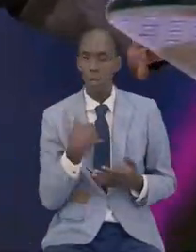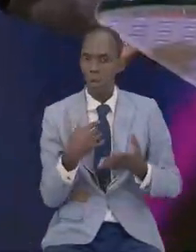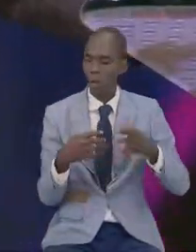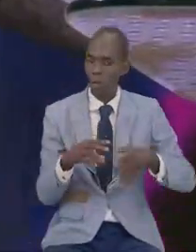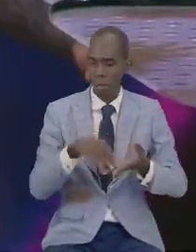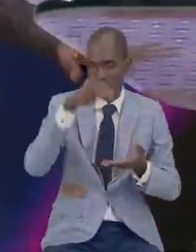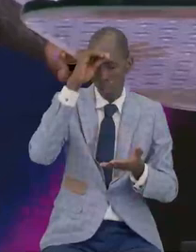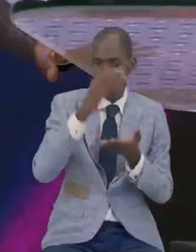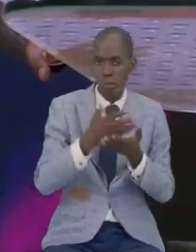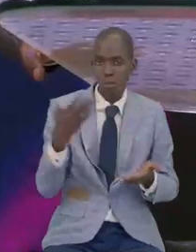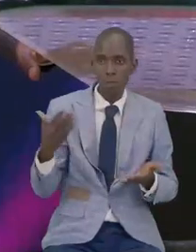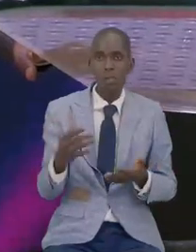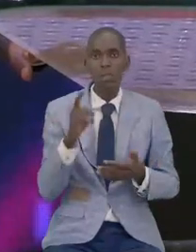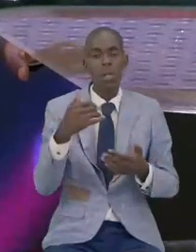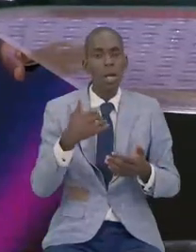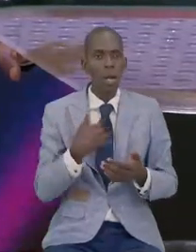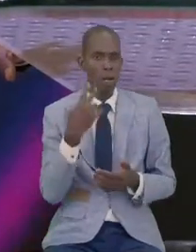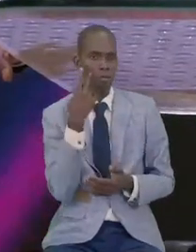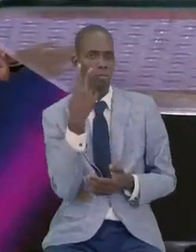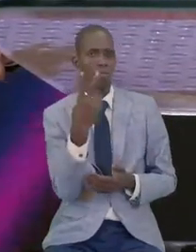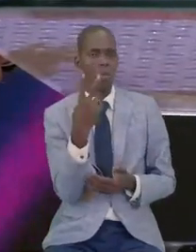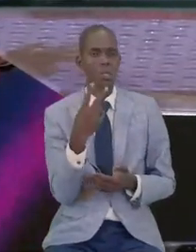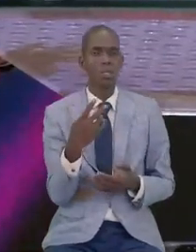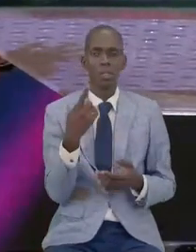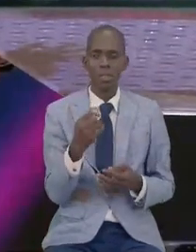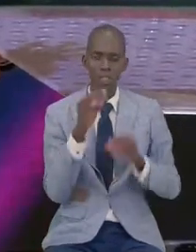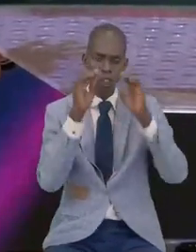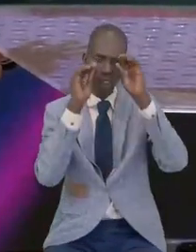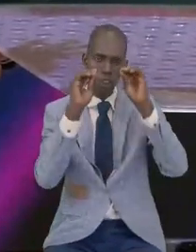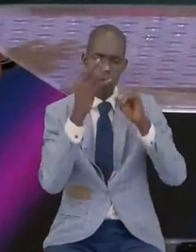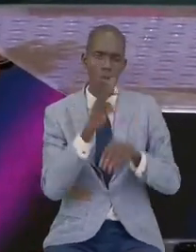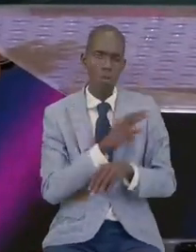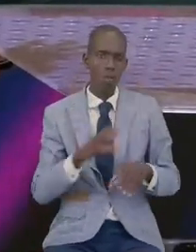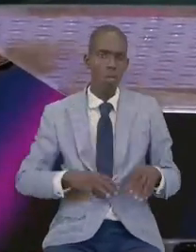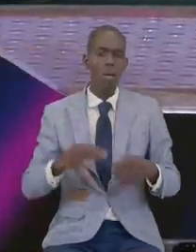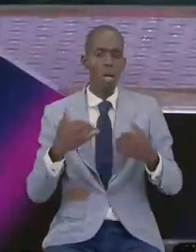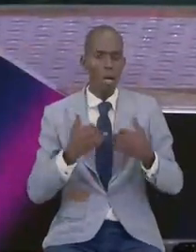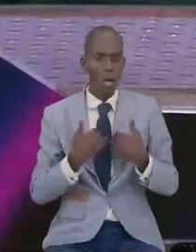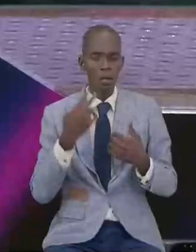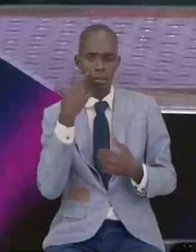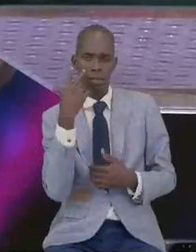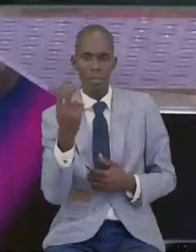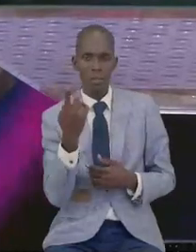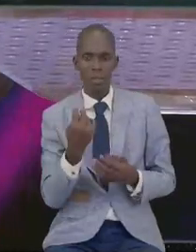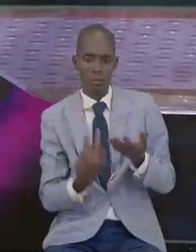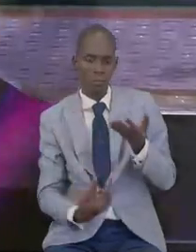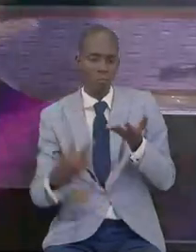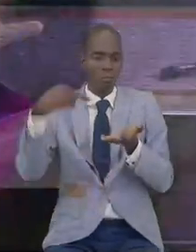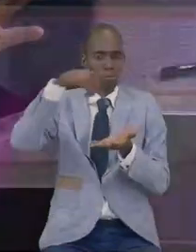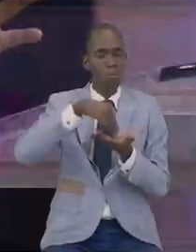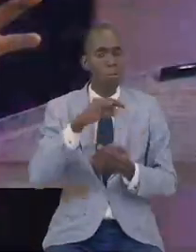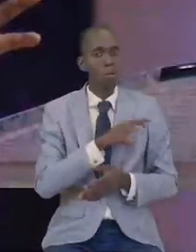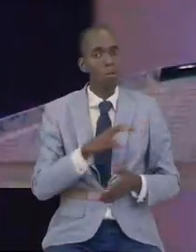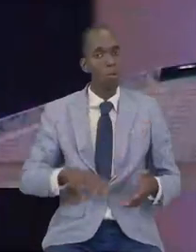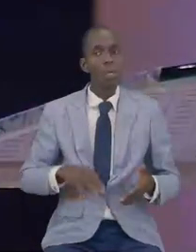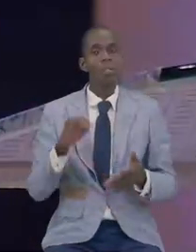quelque chose, ils ont entendu l'enseignement de Christ, ils ont vu la résurrection de Christ. Et cela a